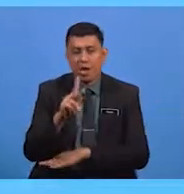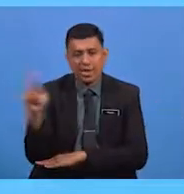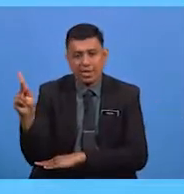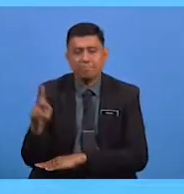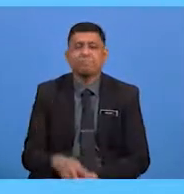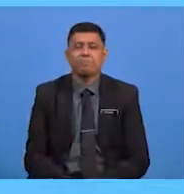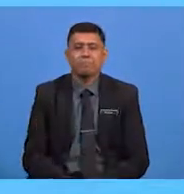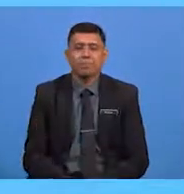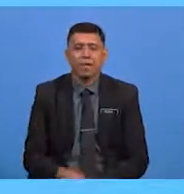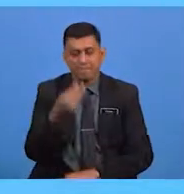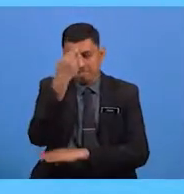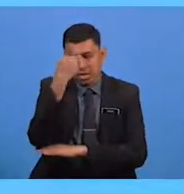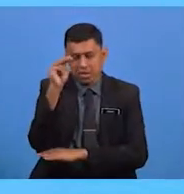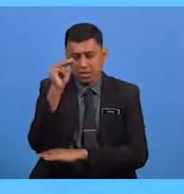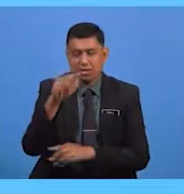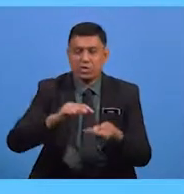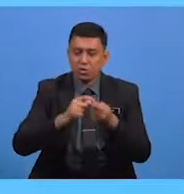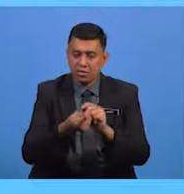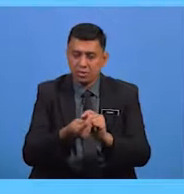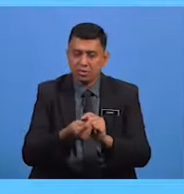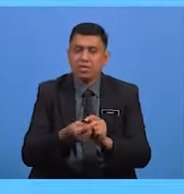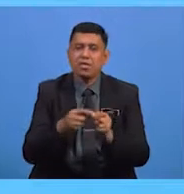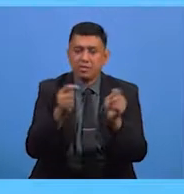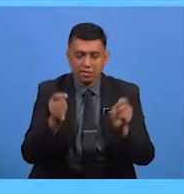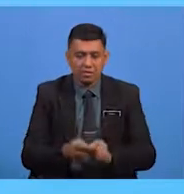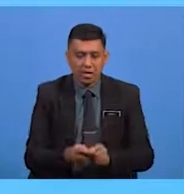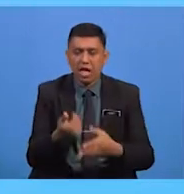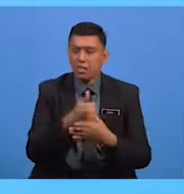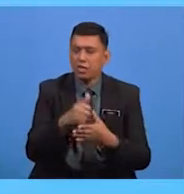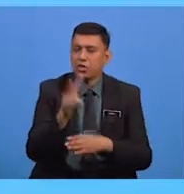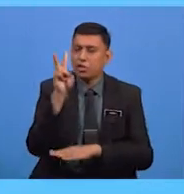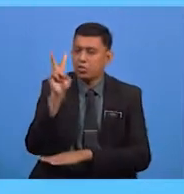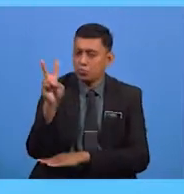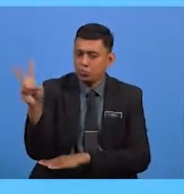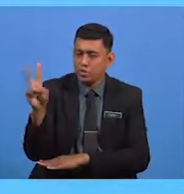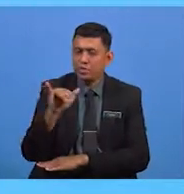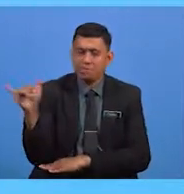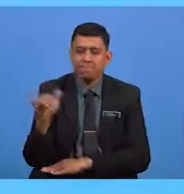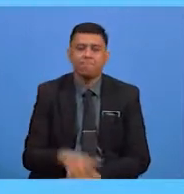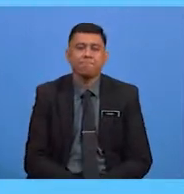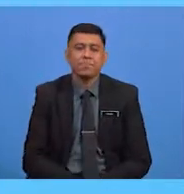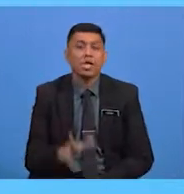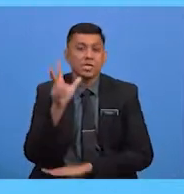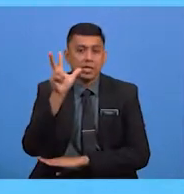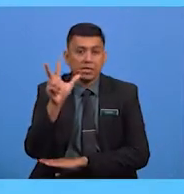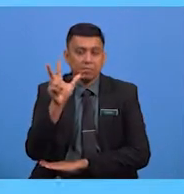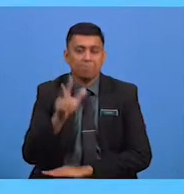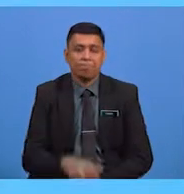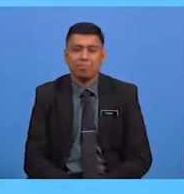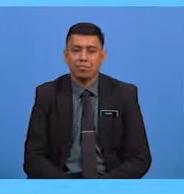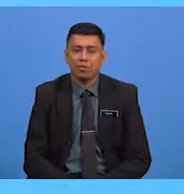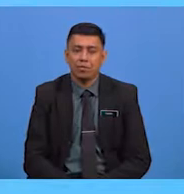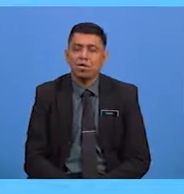kanan, maka tukarkan tempat di antara keduanya. Dan ketiga,